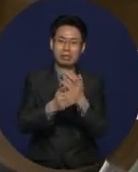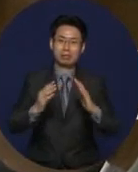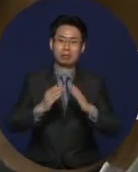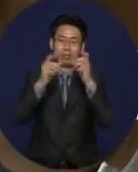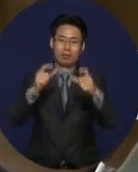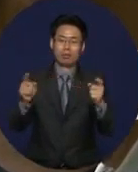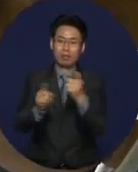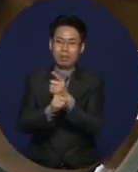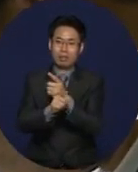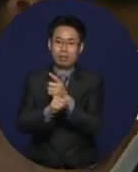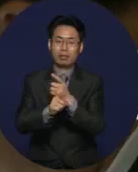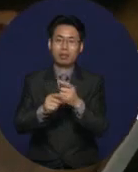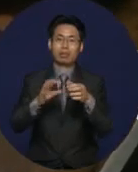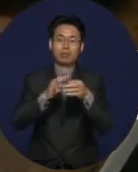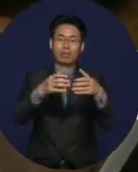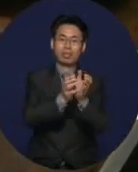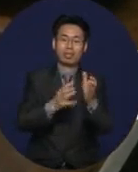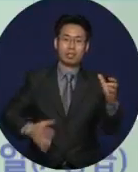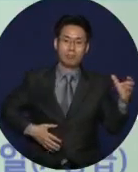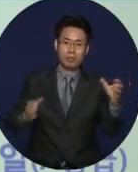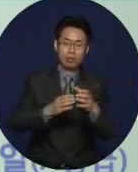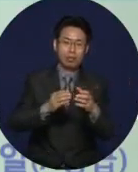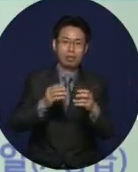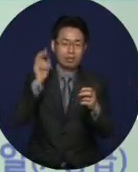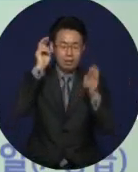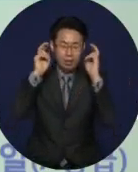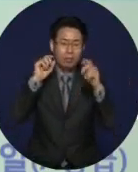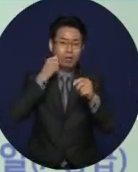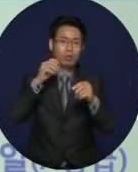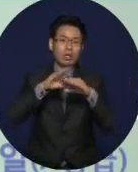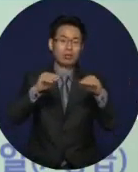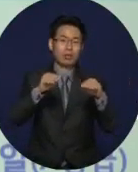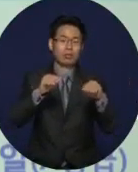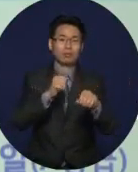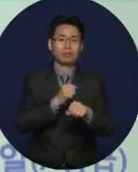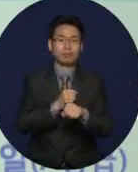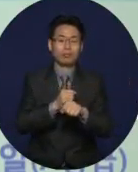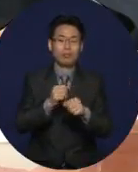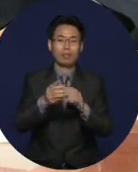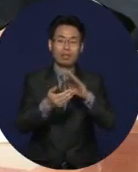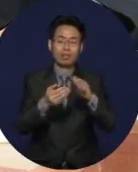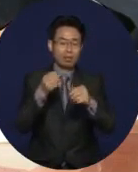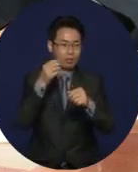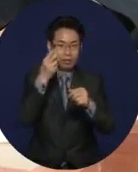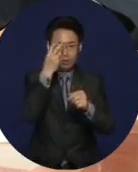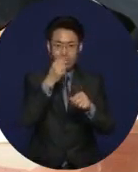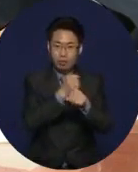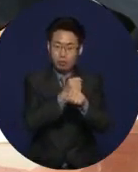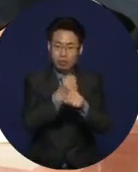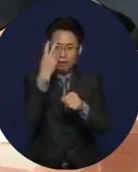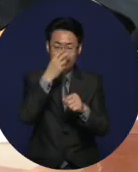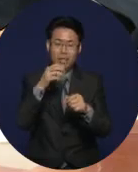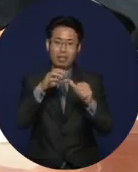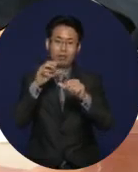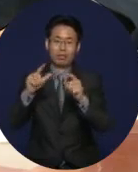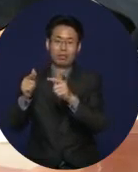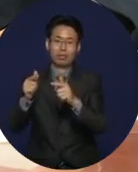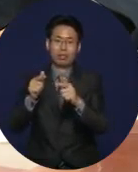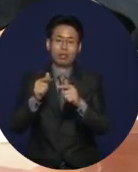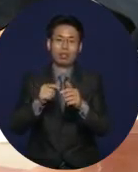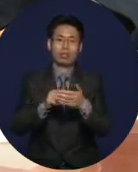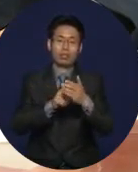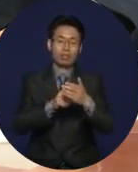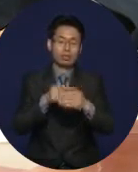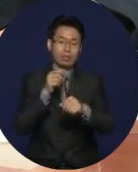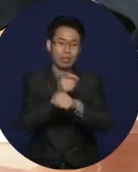개선, 임목도 규제 완화, 유관기관 협업을 통한 기업 애로 해소, 사전 컨설팅 감사 활용 등으로 이번